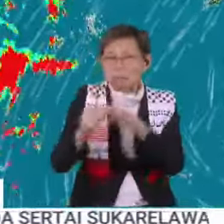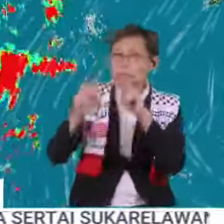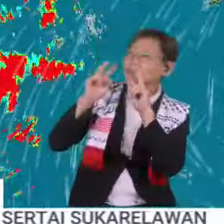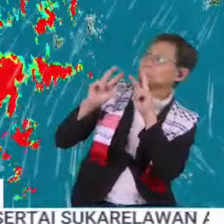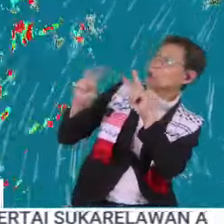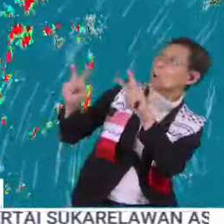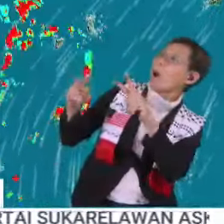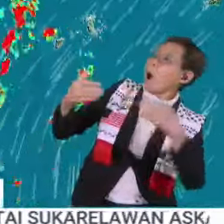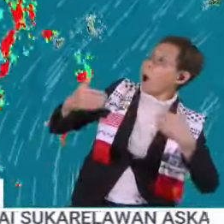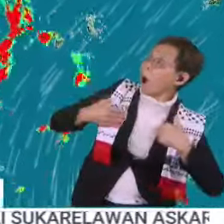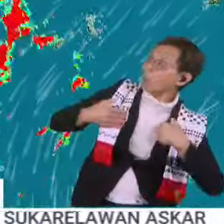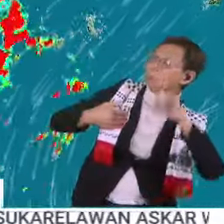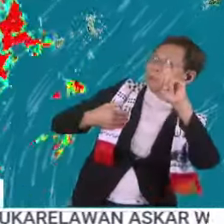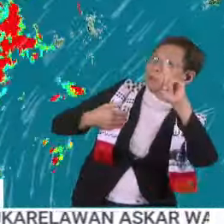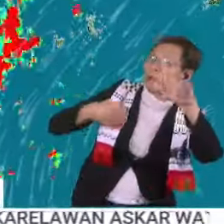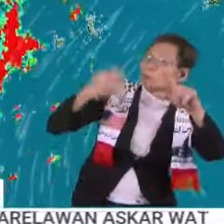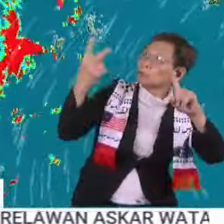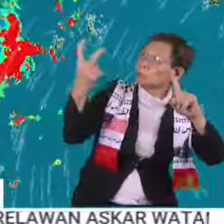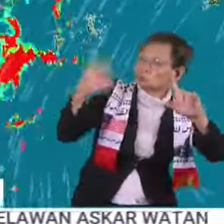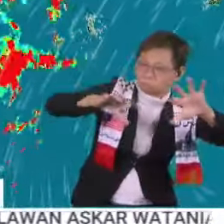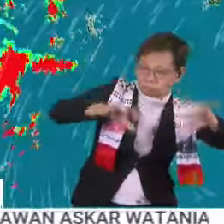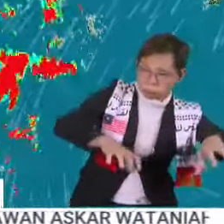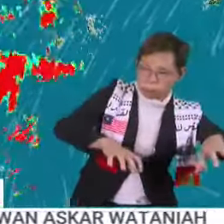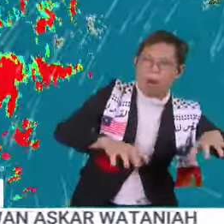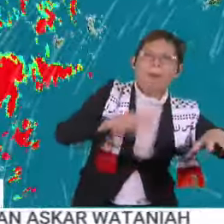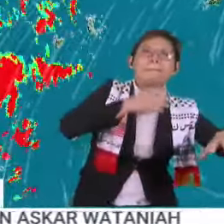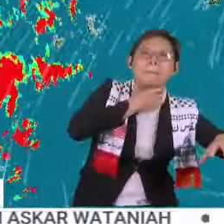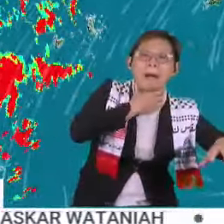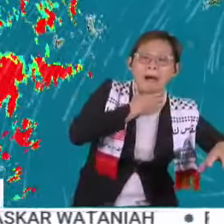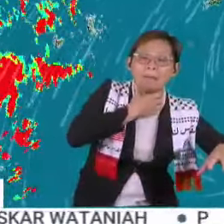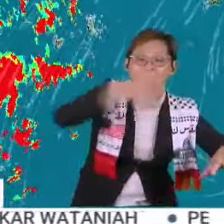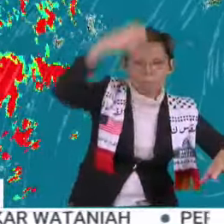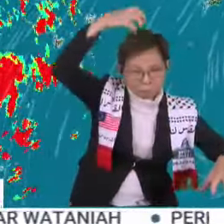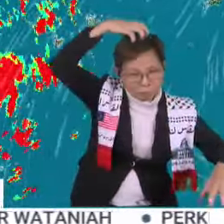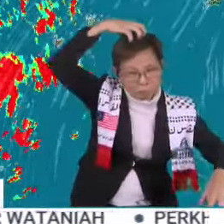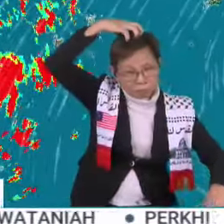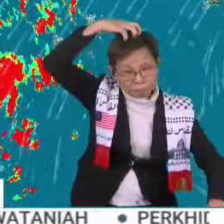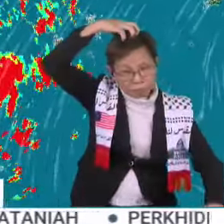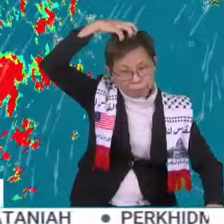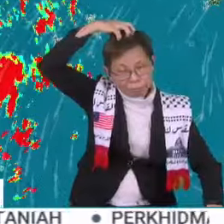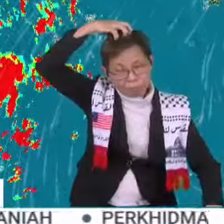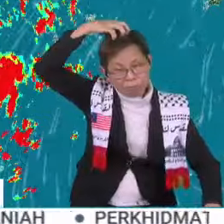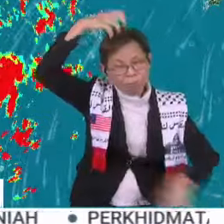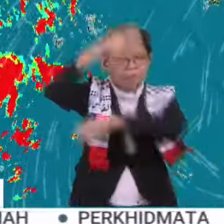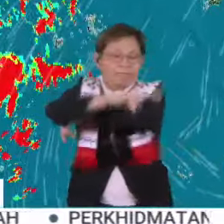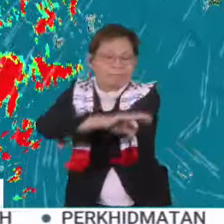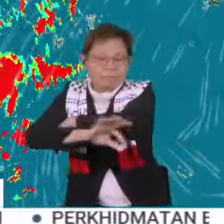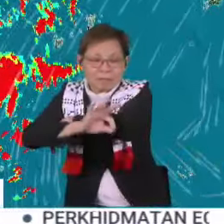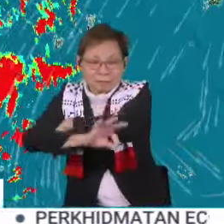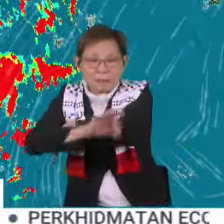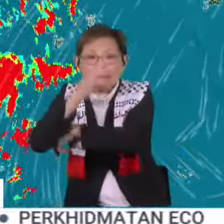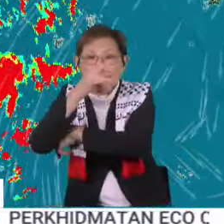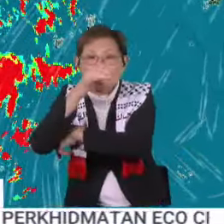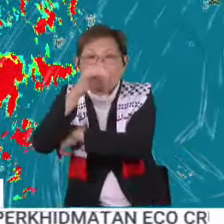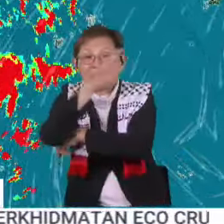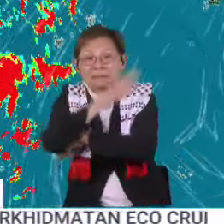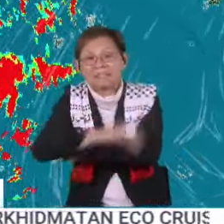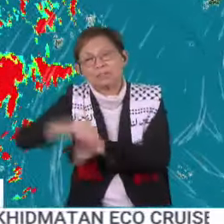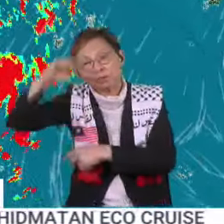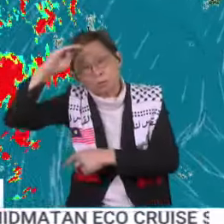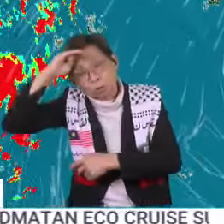dilihat dicerap di satu dua tempat melibatkan negeri Perak, Selangor, Negeri Sembilan, Melaka dan juga